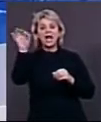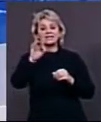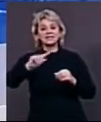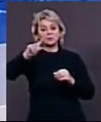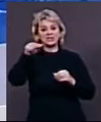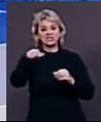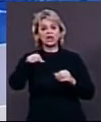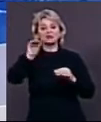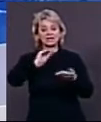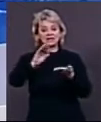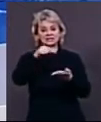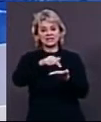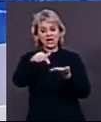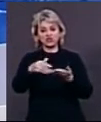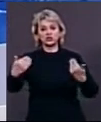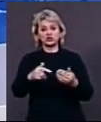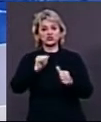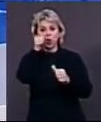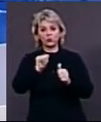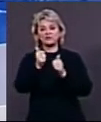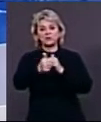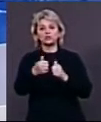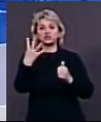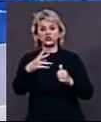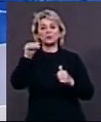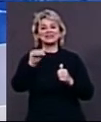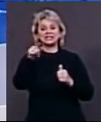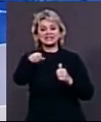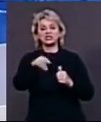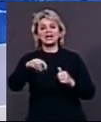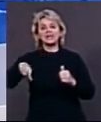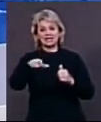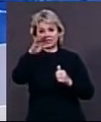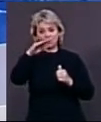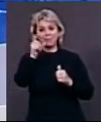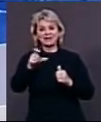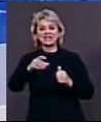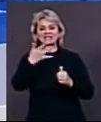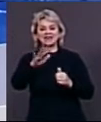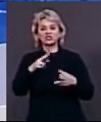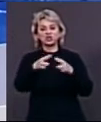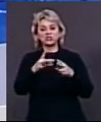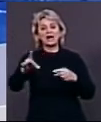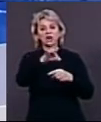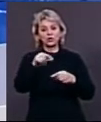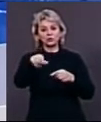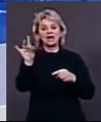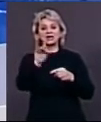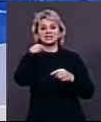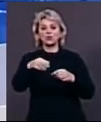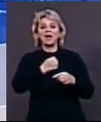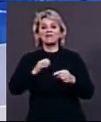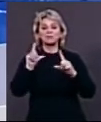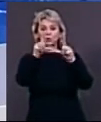Осенний призыв четко распишет жизнь на год вперед без малого 4000 донских парней. Из Советского и Железнодорожного районов Ростова в